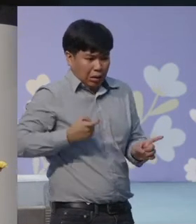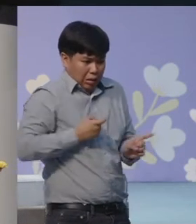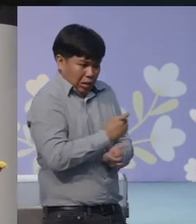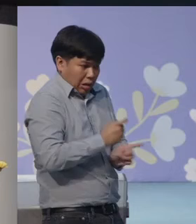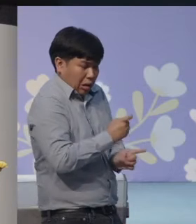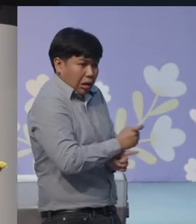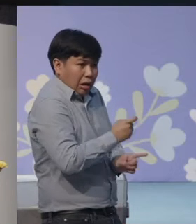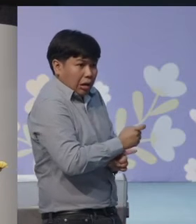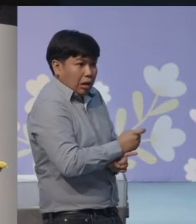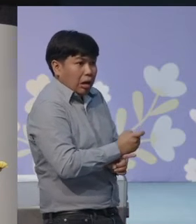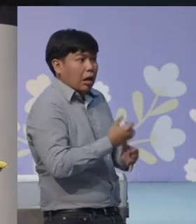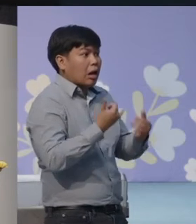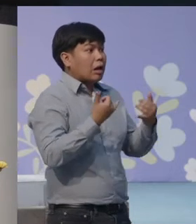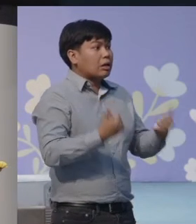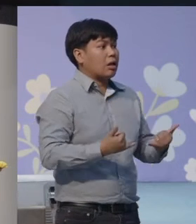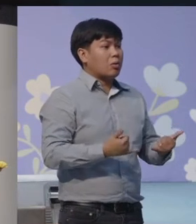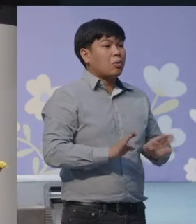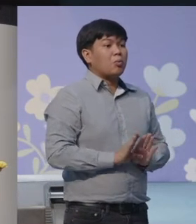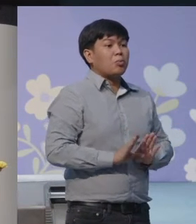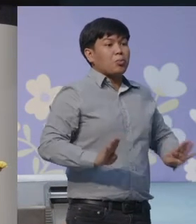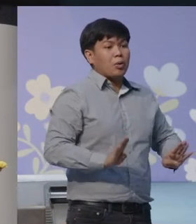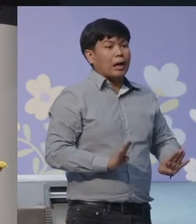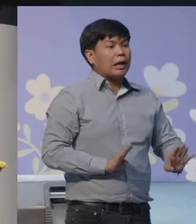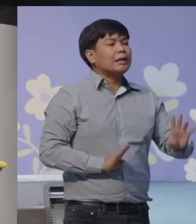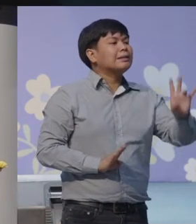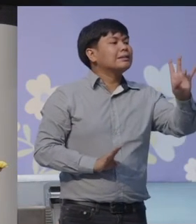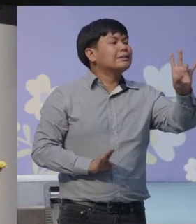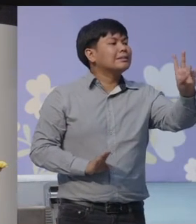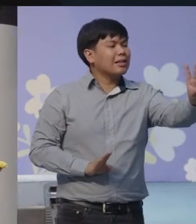ngayoy nalulungkot.